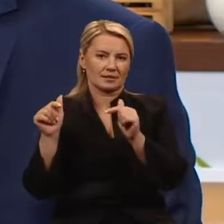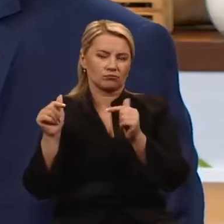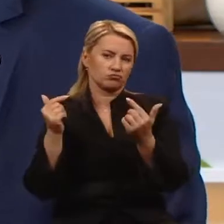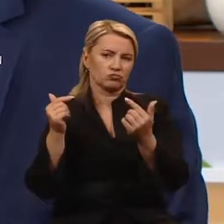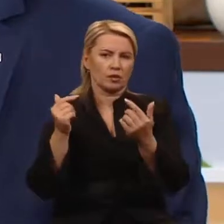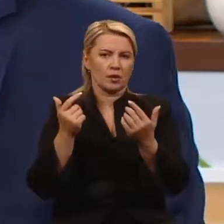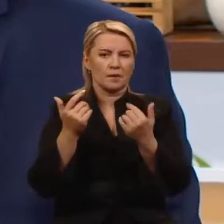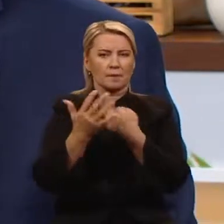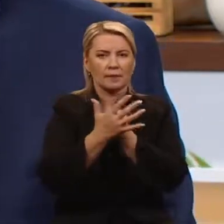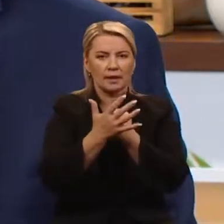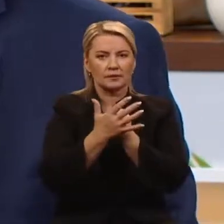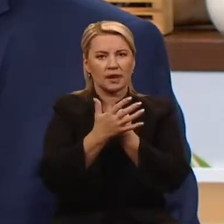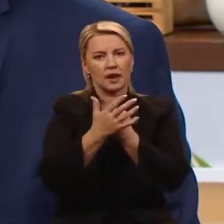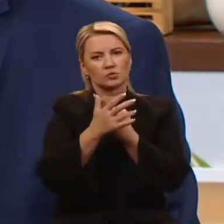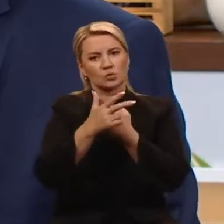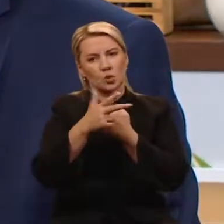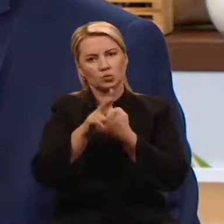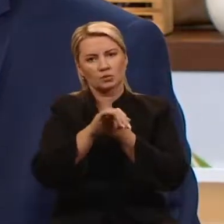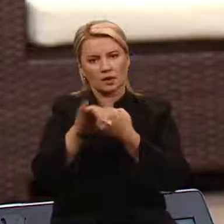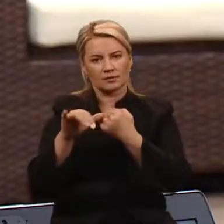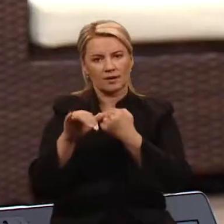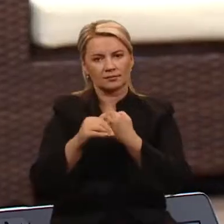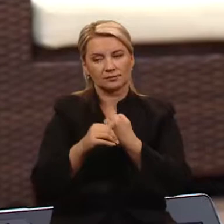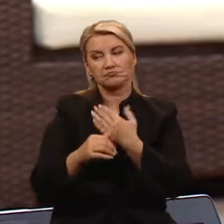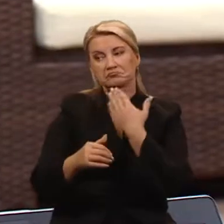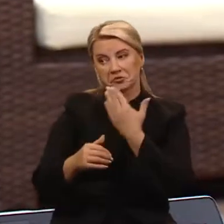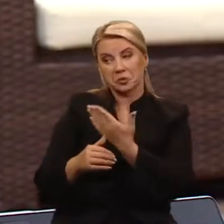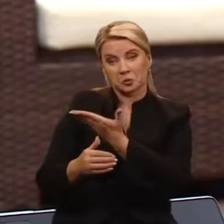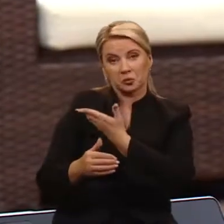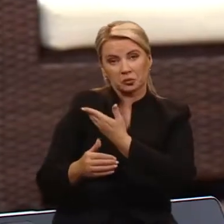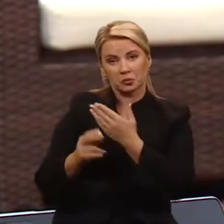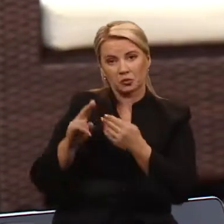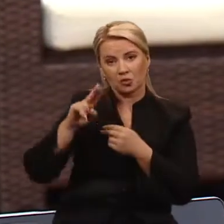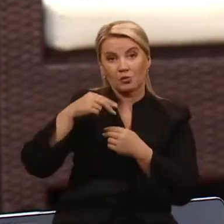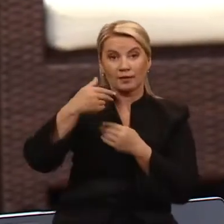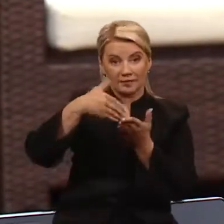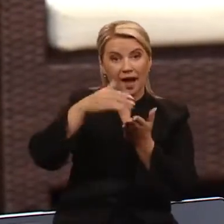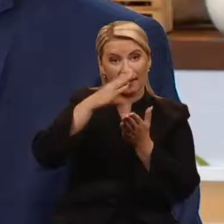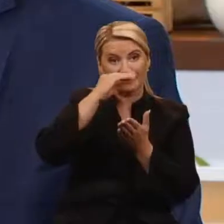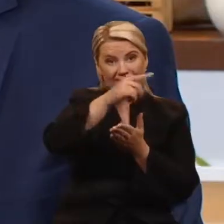letech, 18 letech a tak dále. Dobře, děkuji za odpovědi a vy klidně ještě